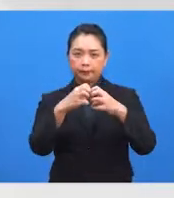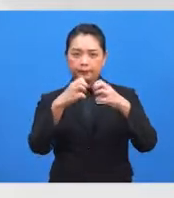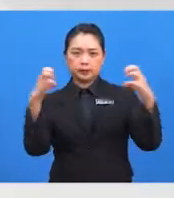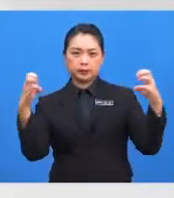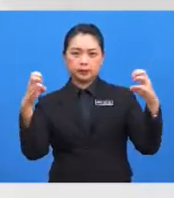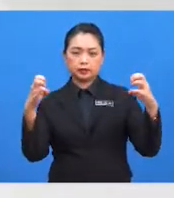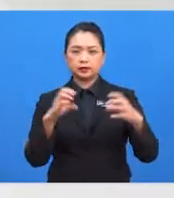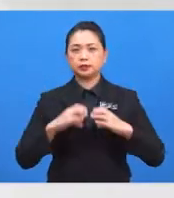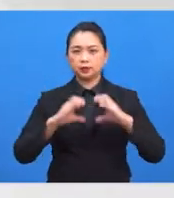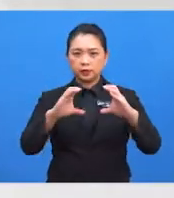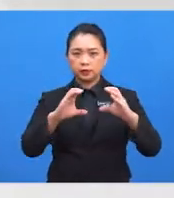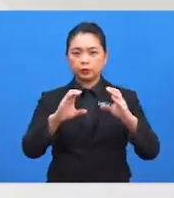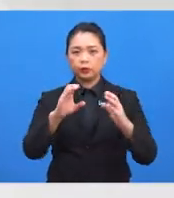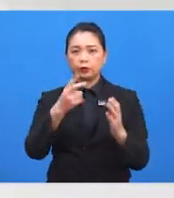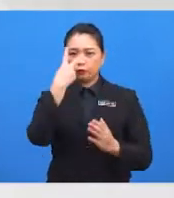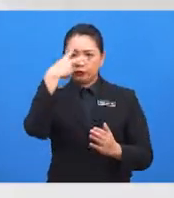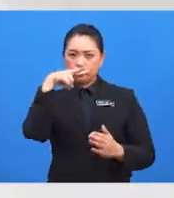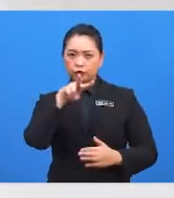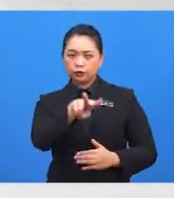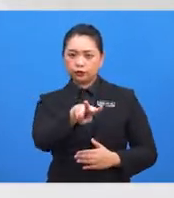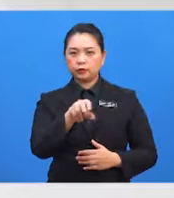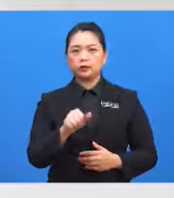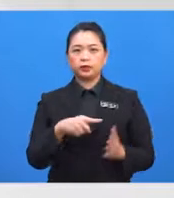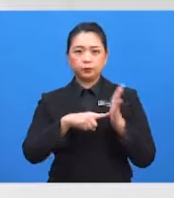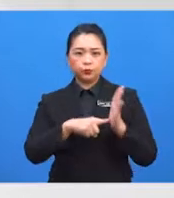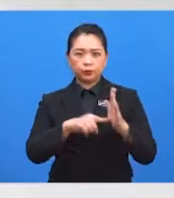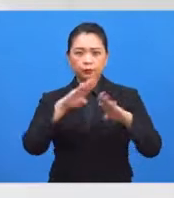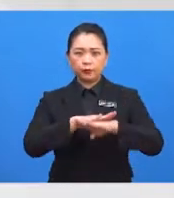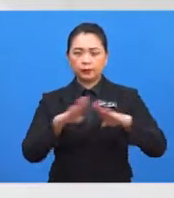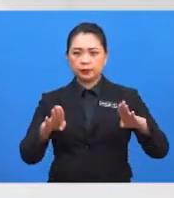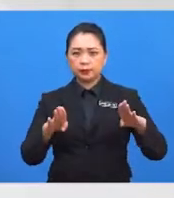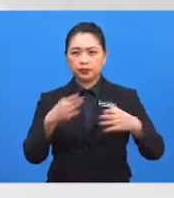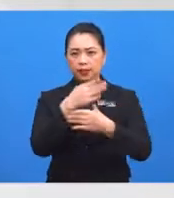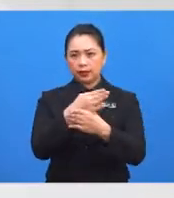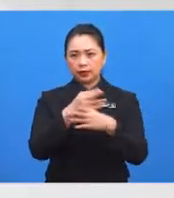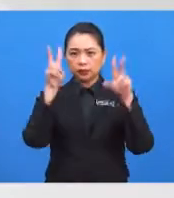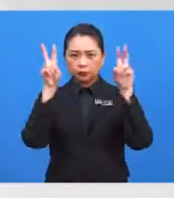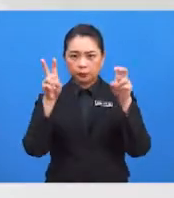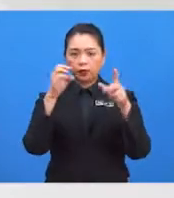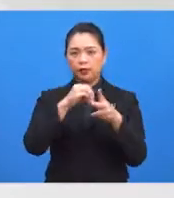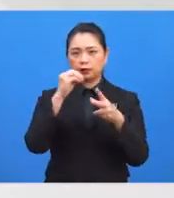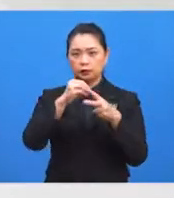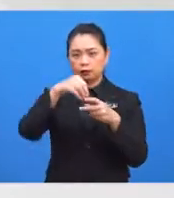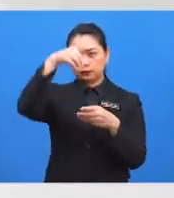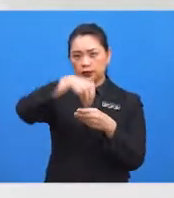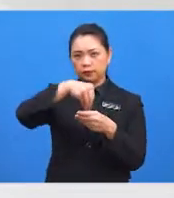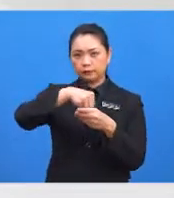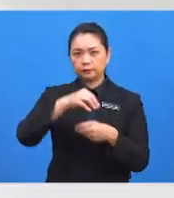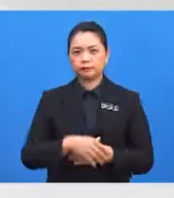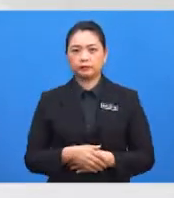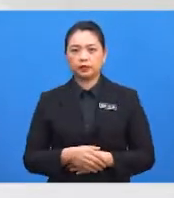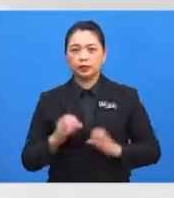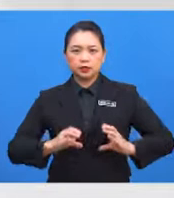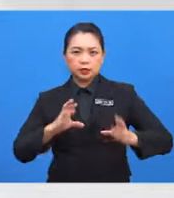ketara secara visual yang menunjukkan perbezaan kaitan antara topik atau kandungan.